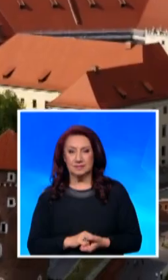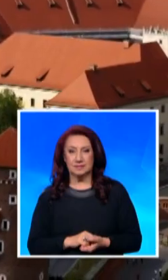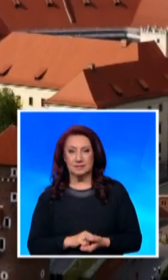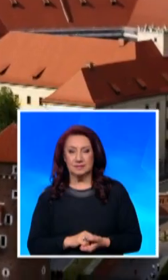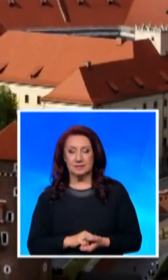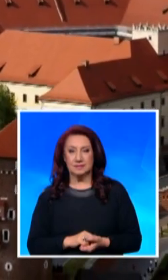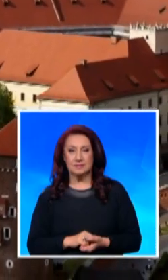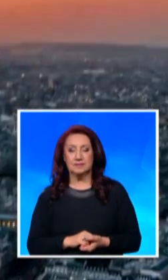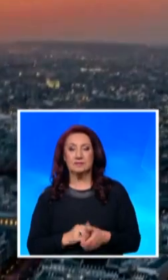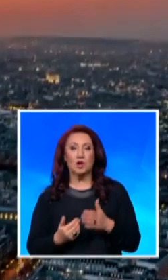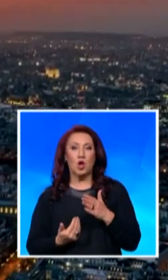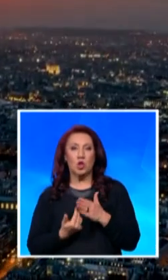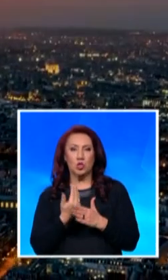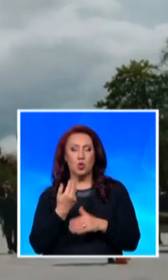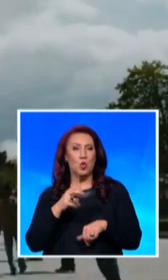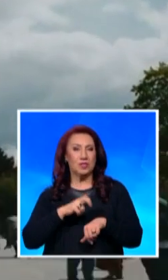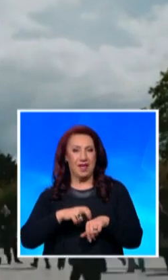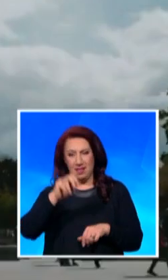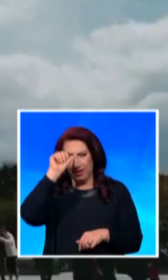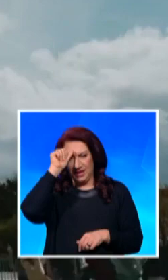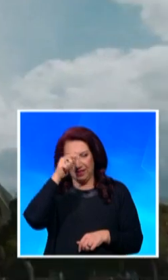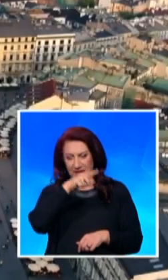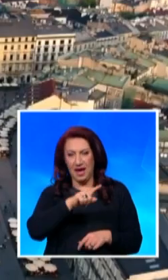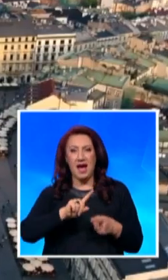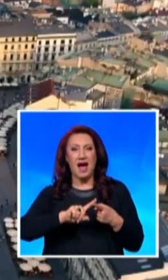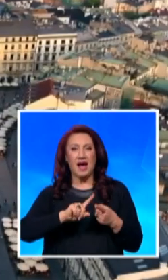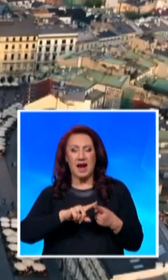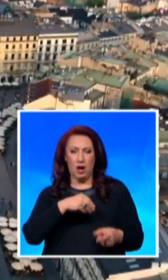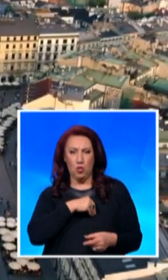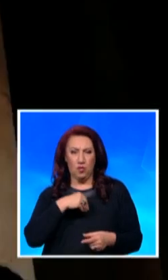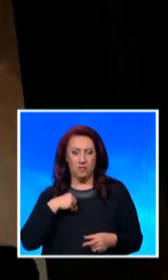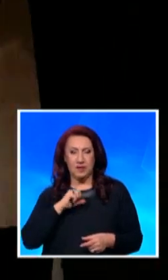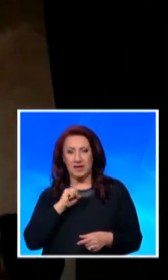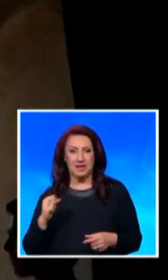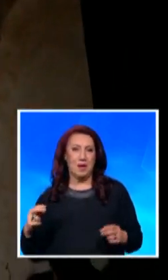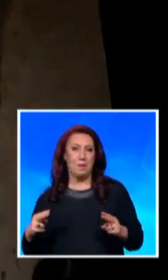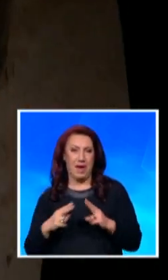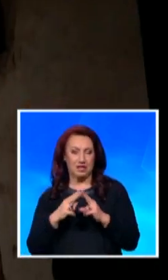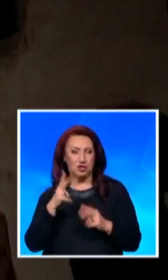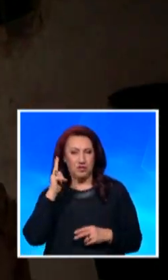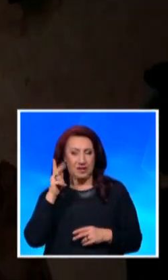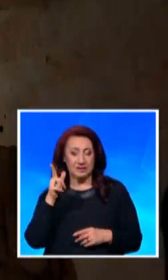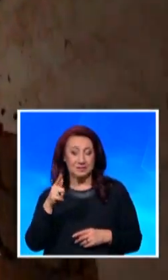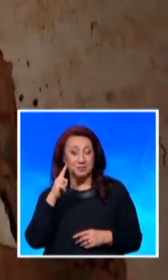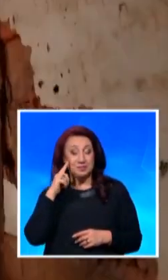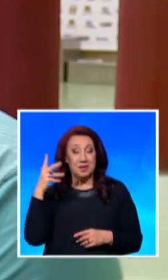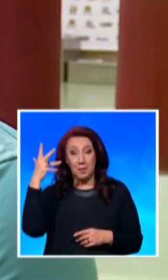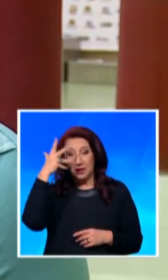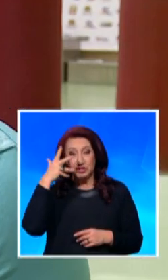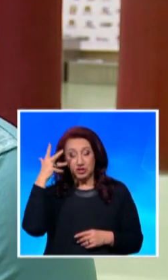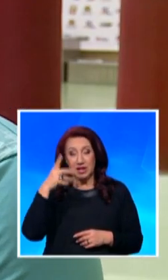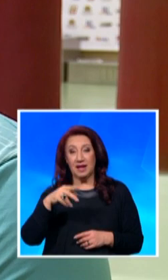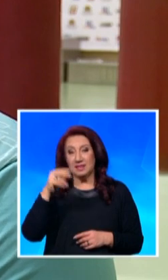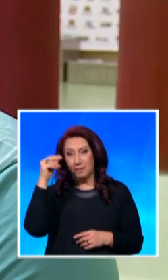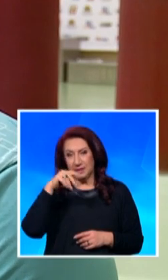Ню Делхи, Краков, Париж. Така изглежда пътят към голямата мечта на българските боксьорки – олимпийския триумф.